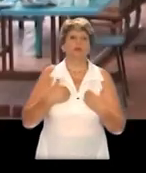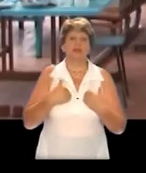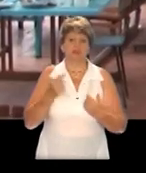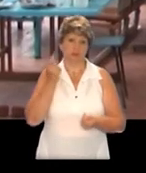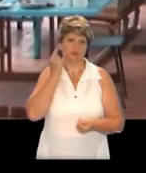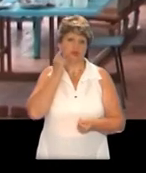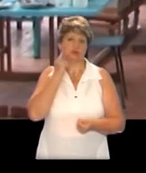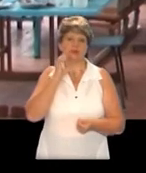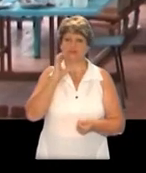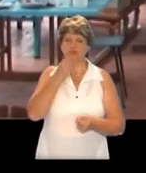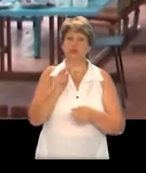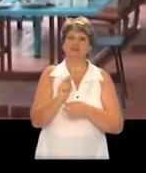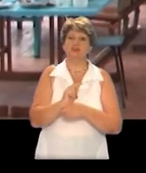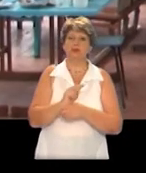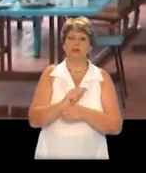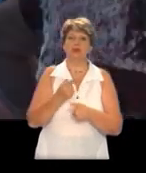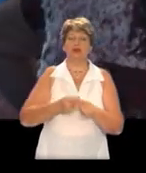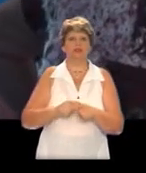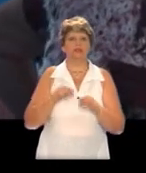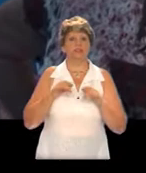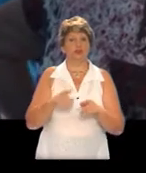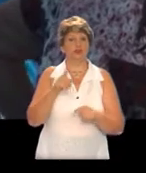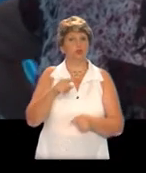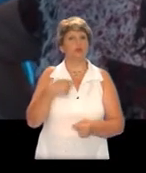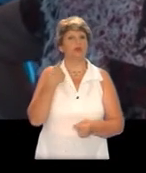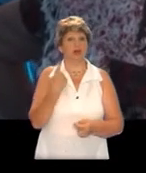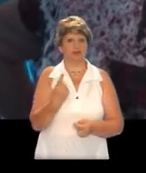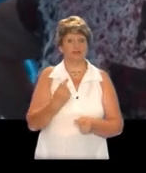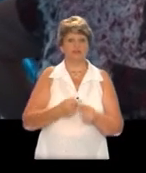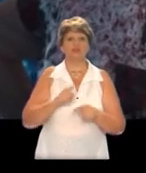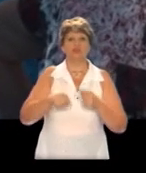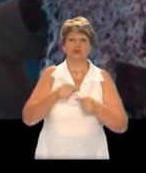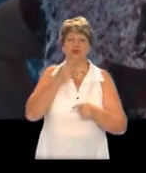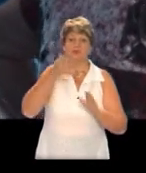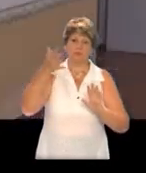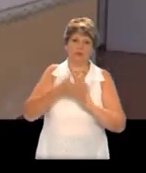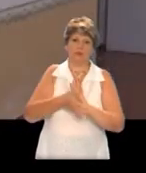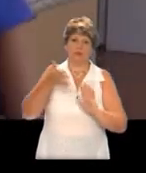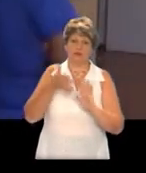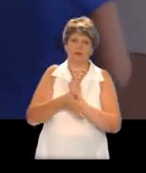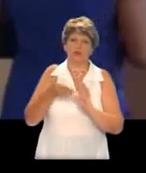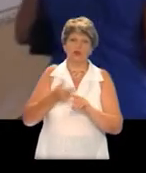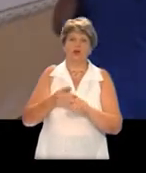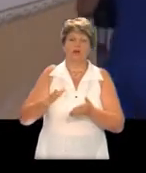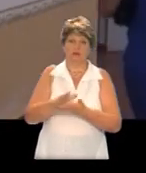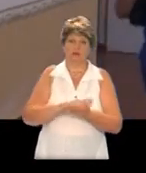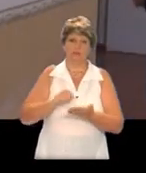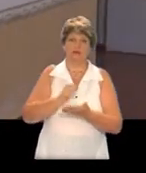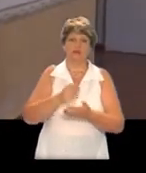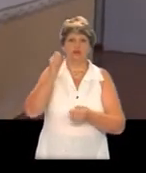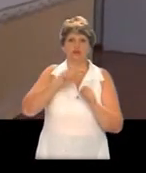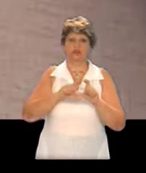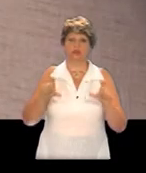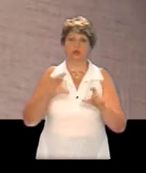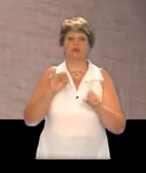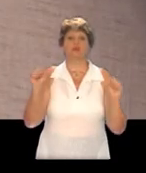почули. Капітальний ремонт даху у школі став справою номер один у закладі. Адже через постійні протікання значно пошкодили стелі класних кімнат